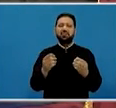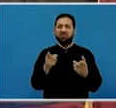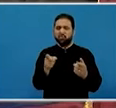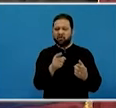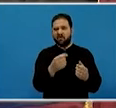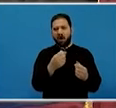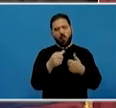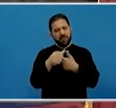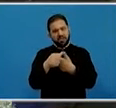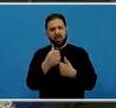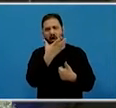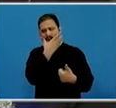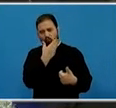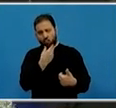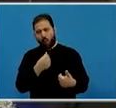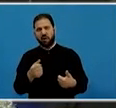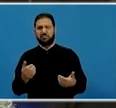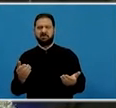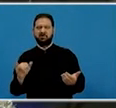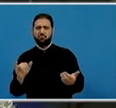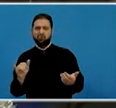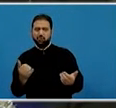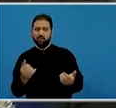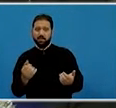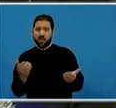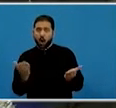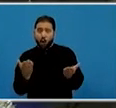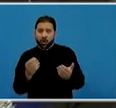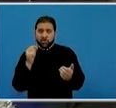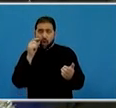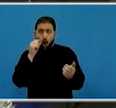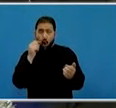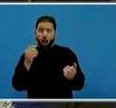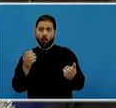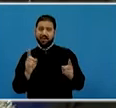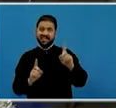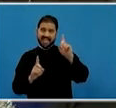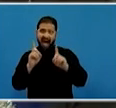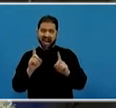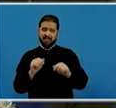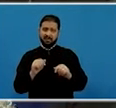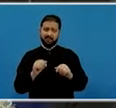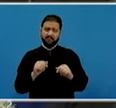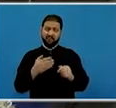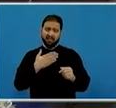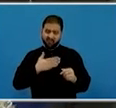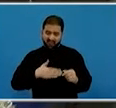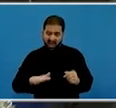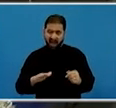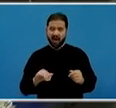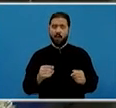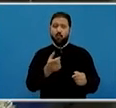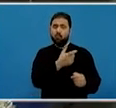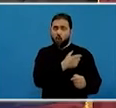există în firea omului și ca năzuință pe care fiecare dintre noi o poate avea, așa încât probabil că și